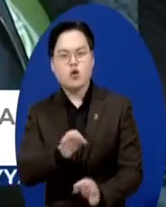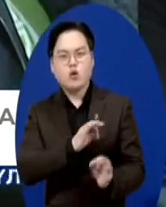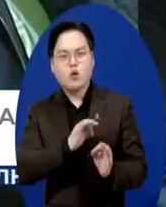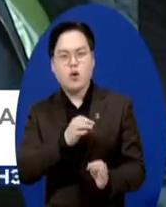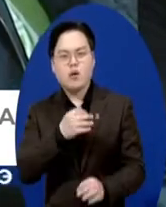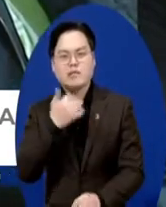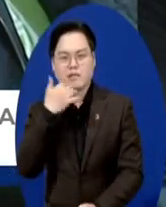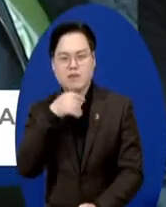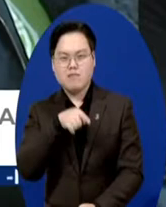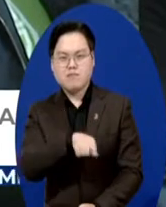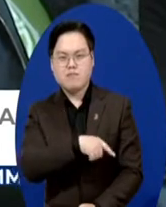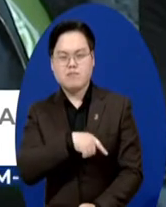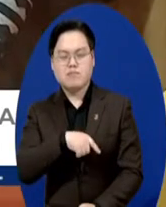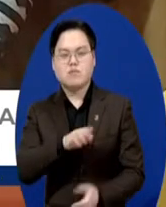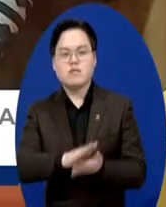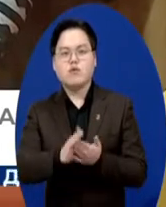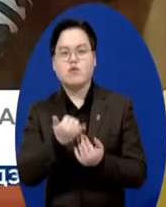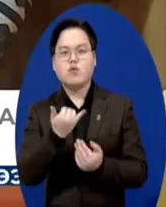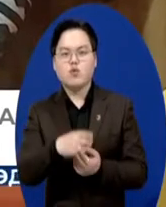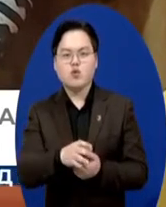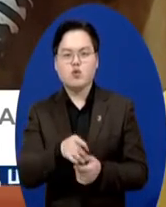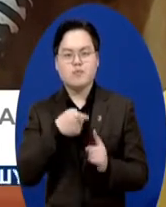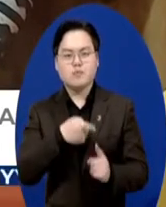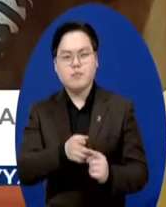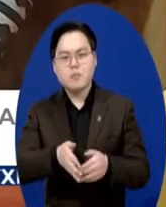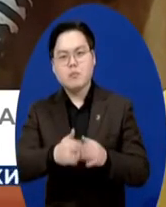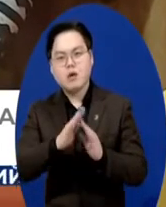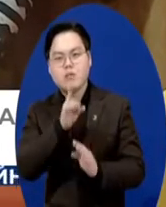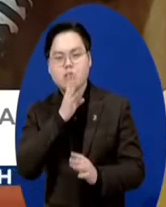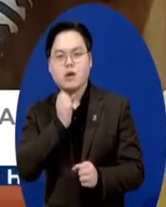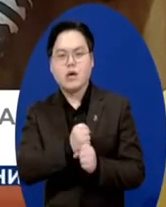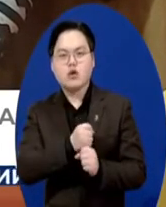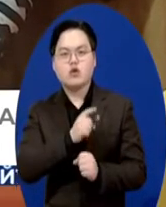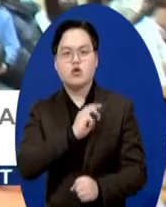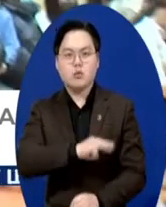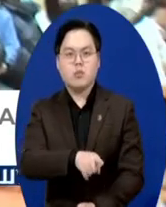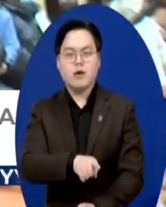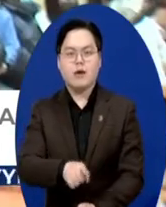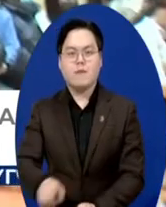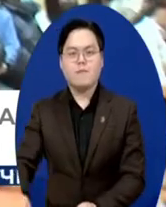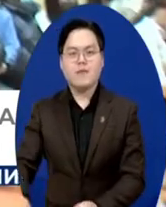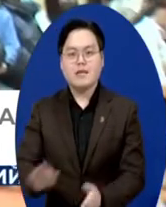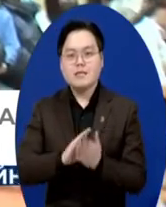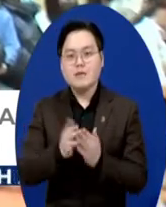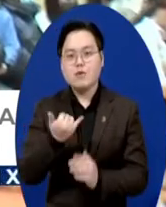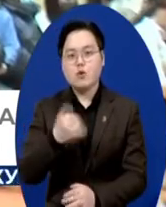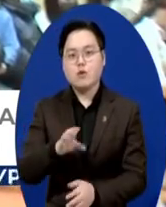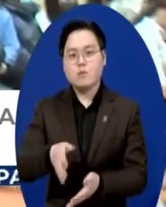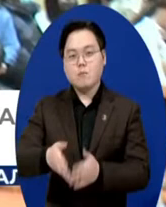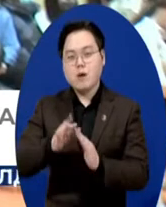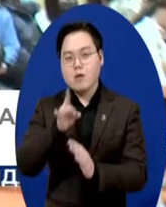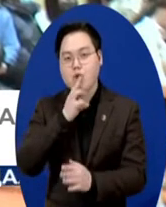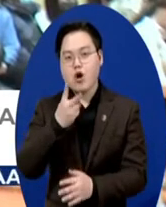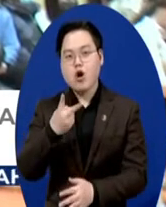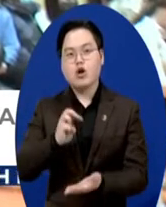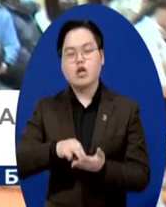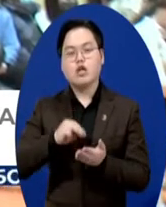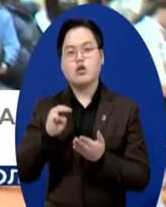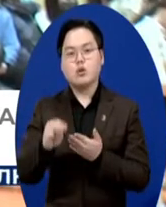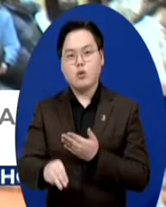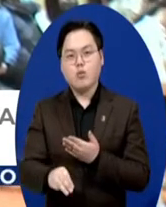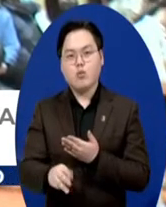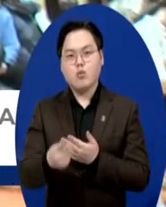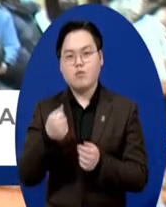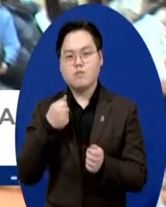хангахгүй гэлээ. Тиймээс цэвэр усны байгууламж барьхаар ажиллаж байгаа юм байна. Цэвэр усны байгууламжийг одоо 2-3 өдрийн